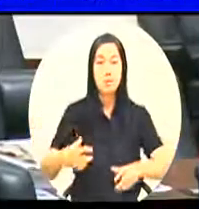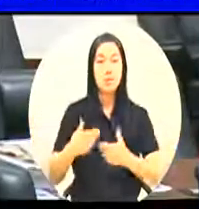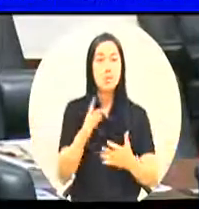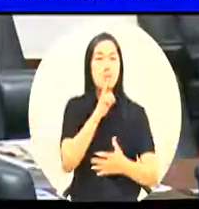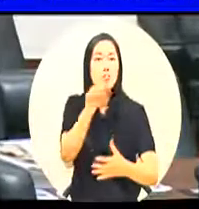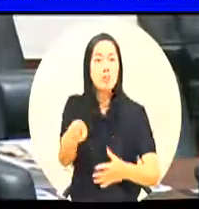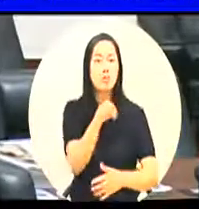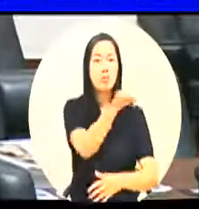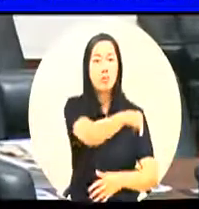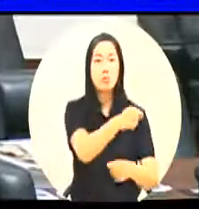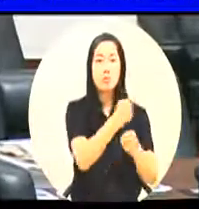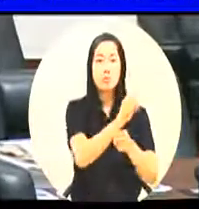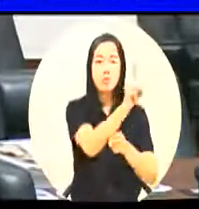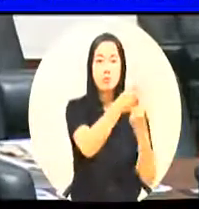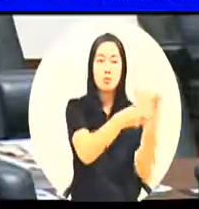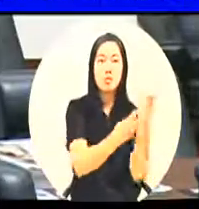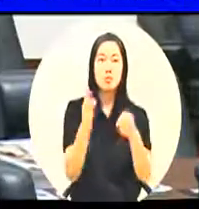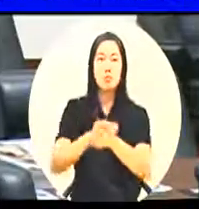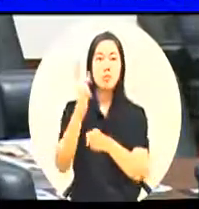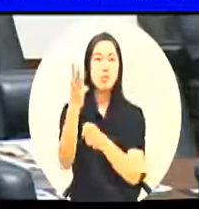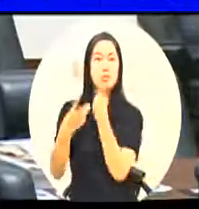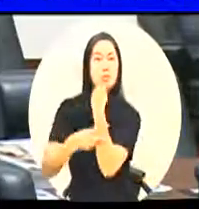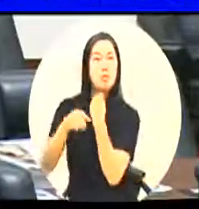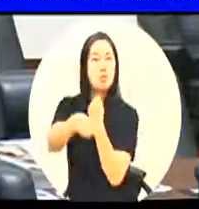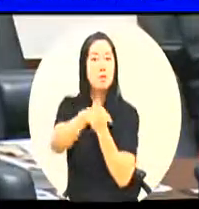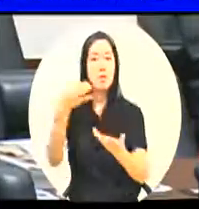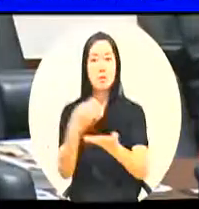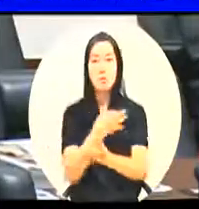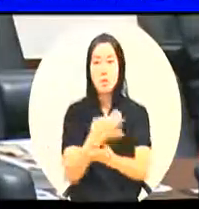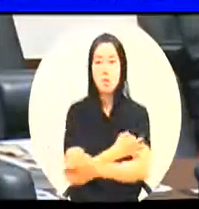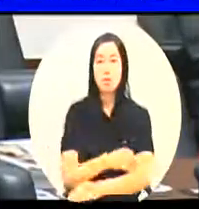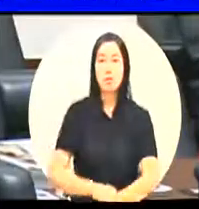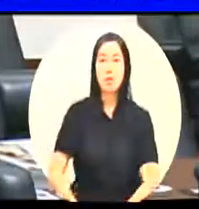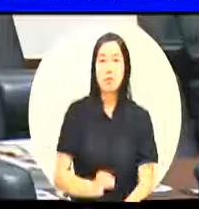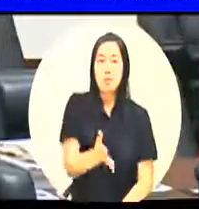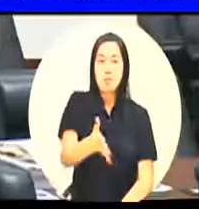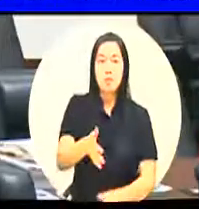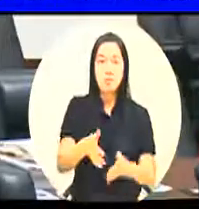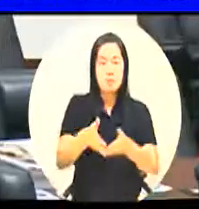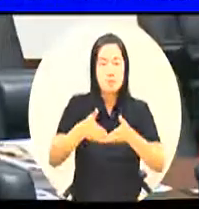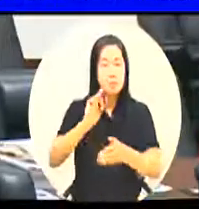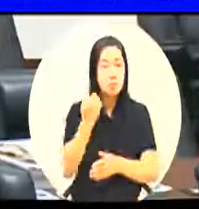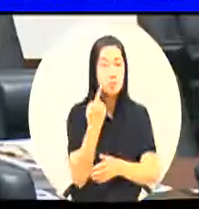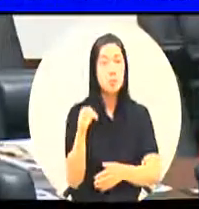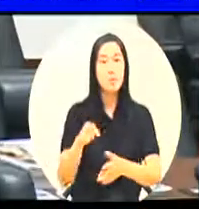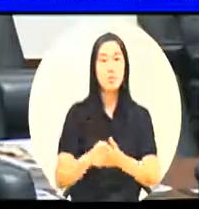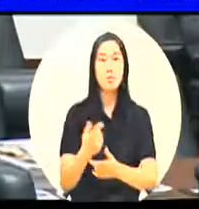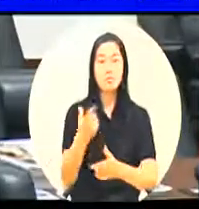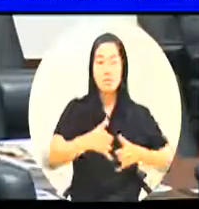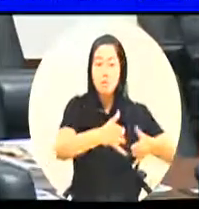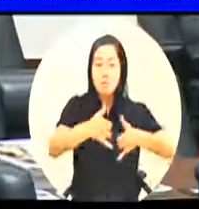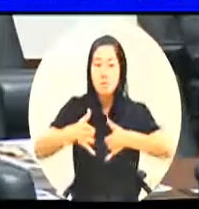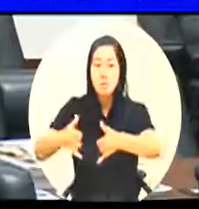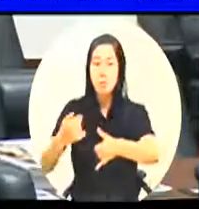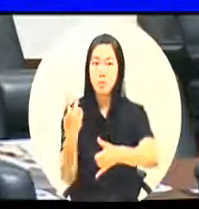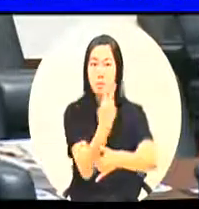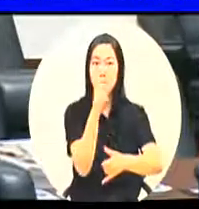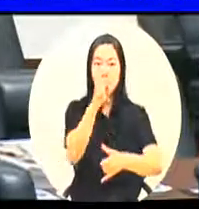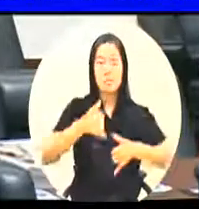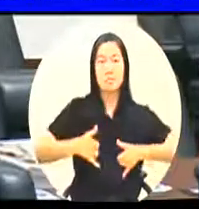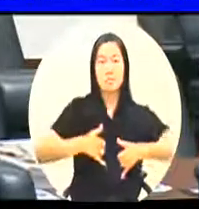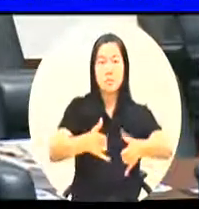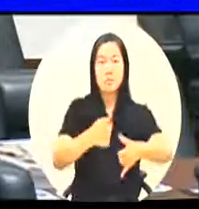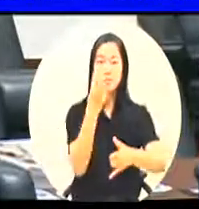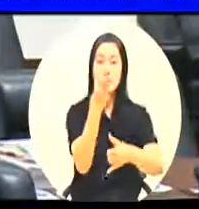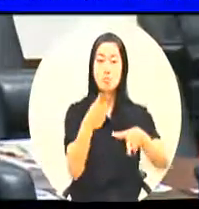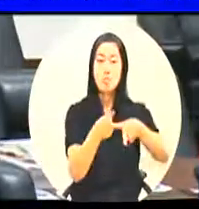补三笔，还拢无搞，有时候不够，因为你那关键的一米造成两个路面，啊，你这路面应该